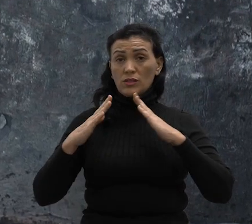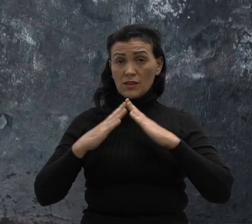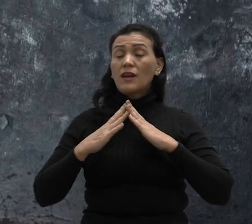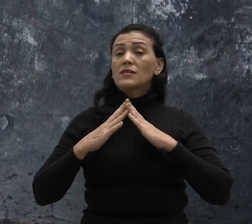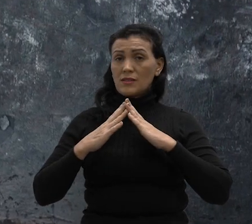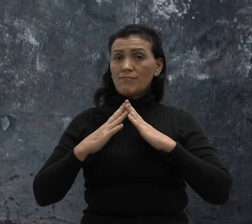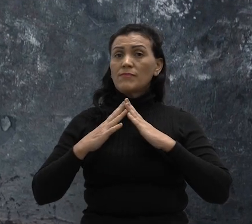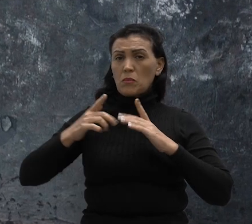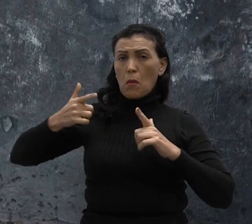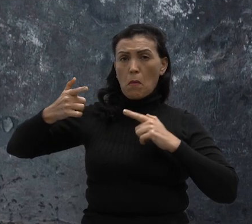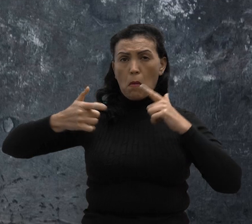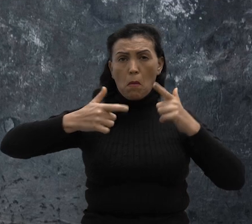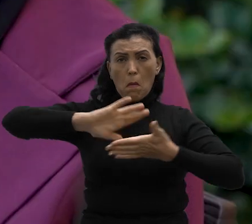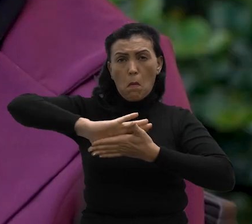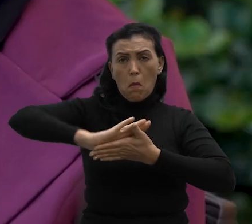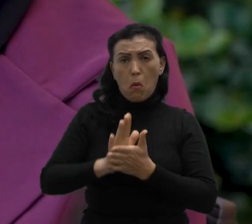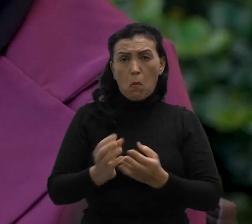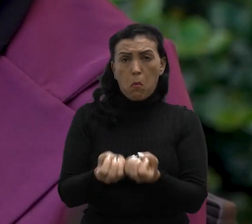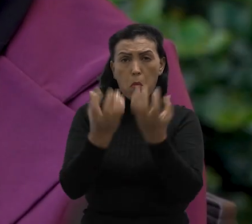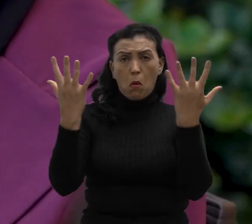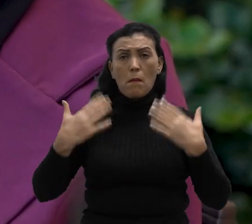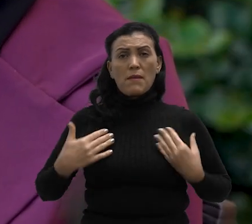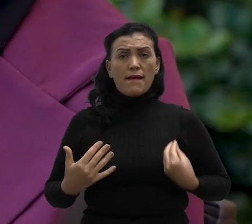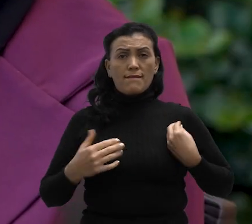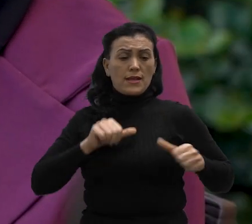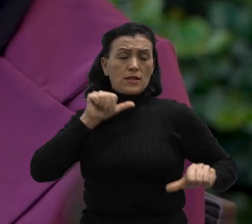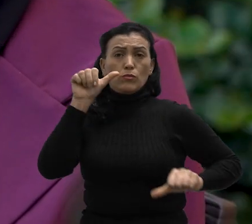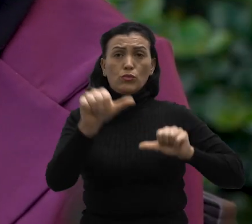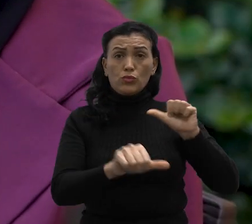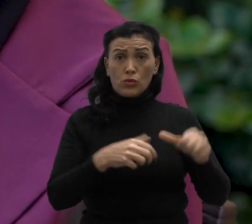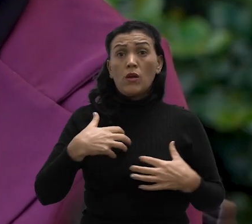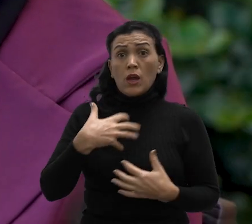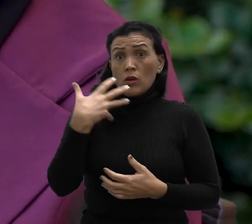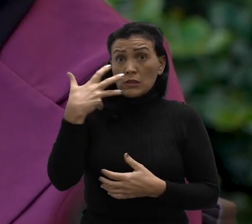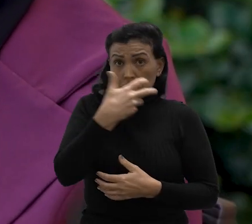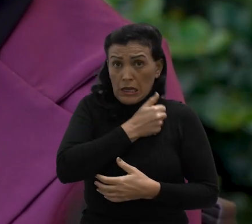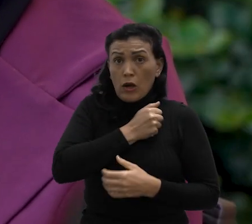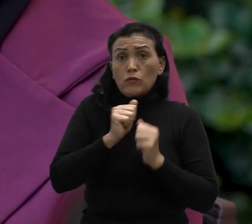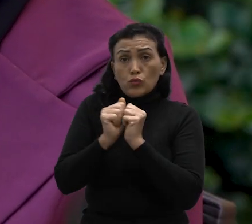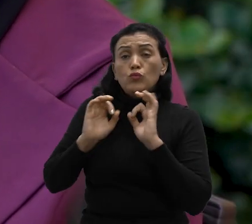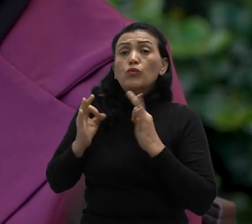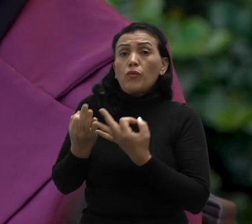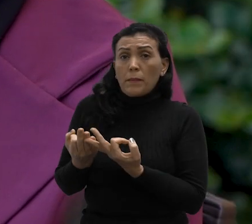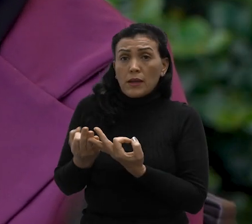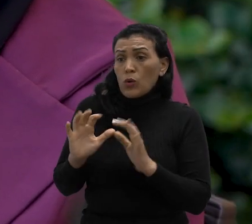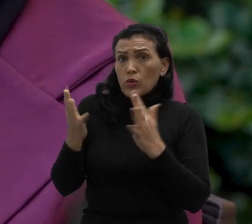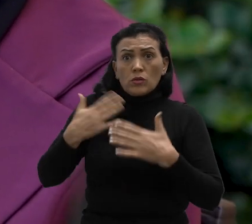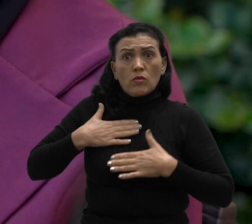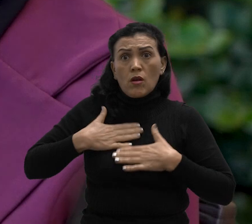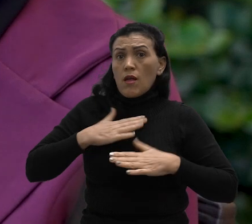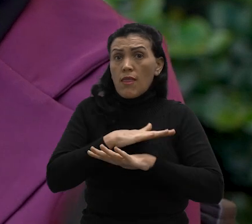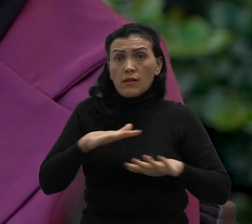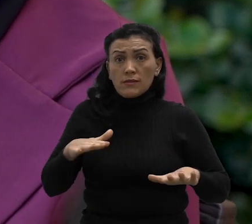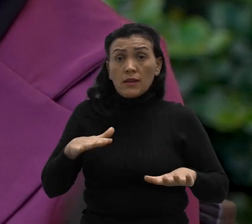في هاي الفترة انقصف بيتنا، انه كمان صار عندي محور كمان اساسي لحياتي، انه انا مثلا صحيح انه كنت